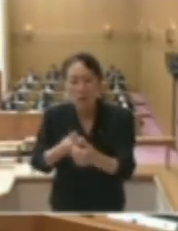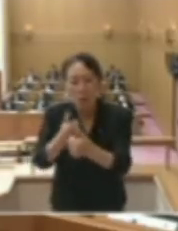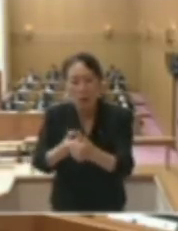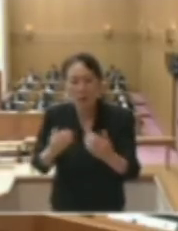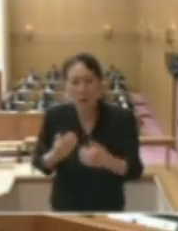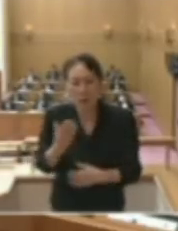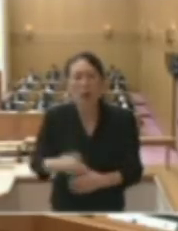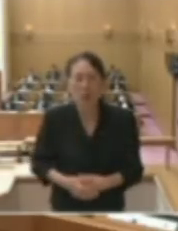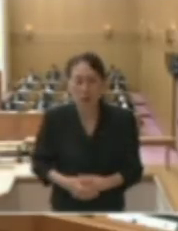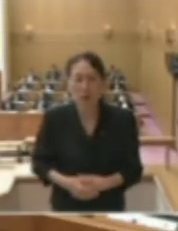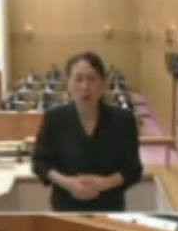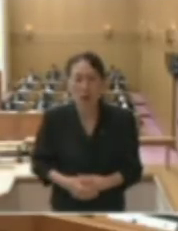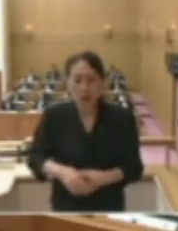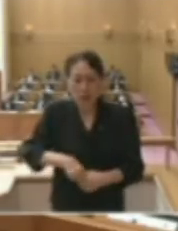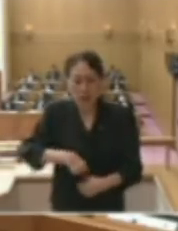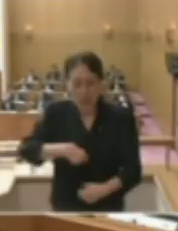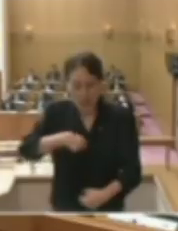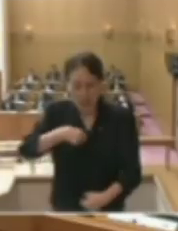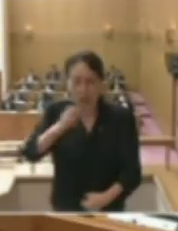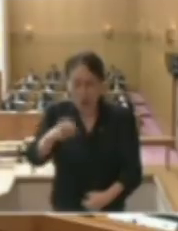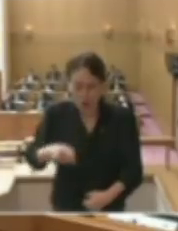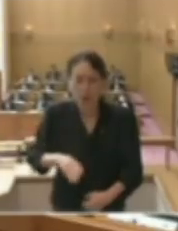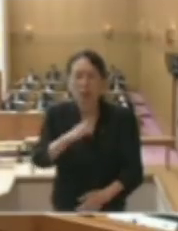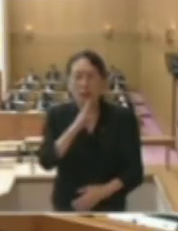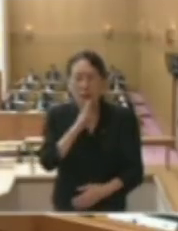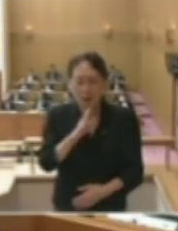これだけ正論事実を